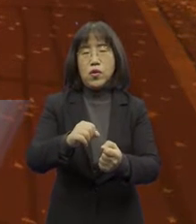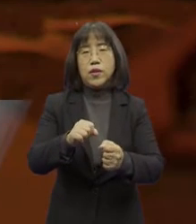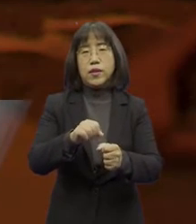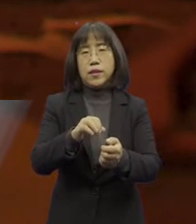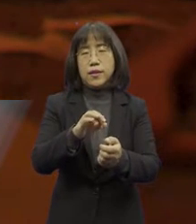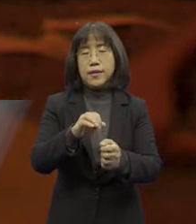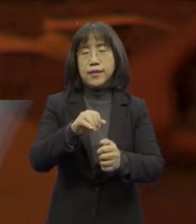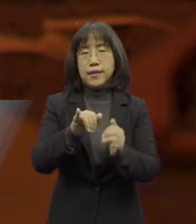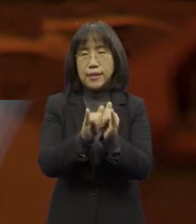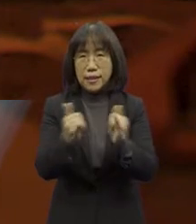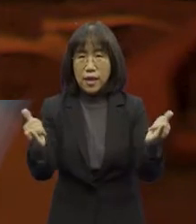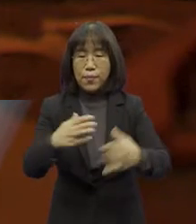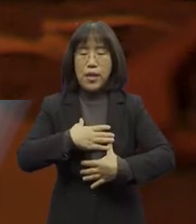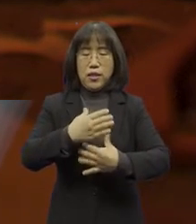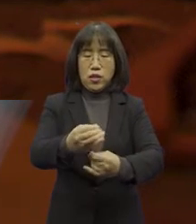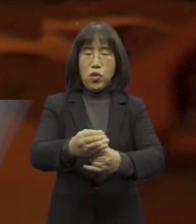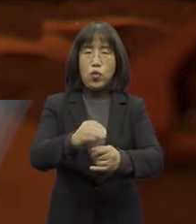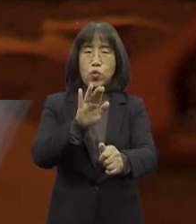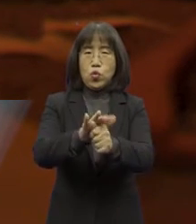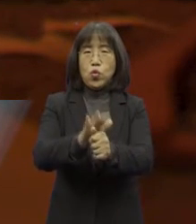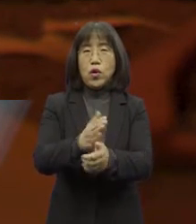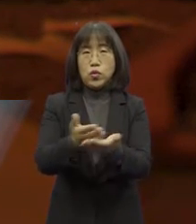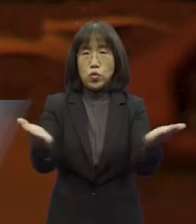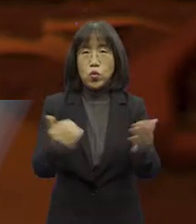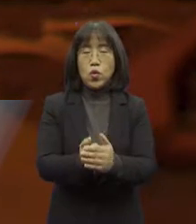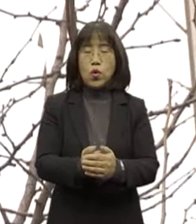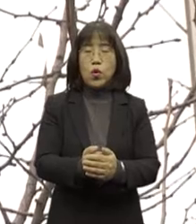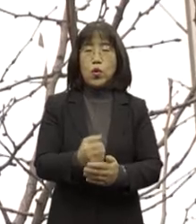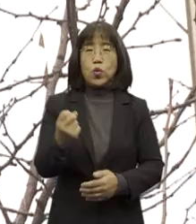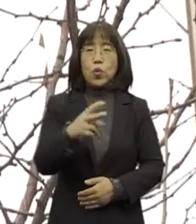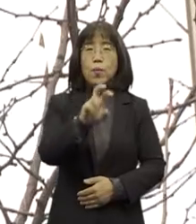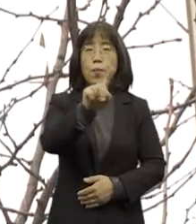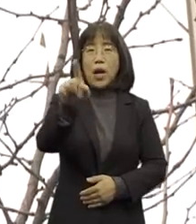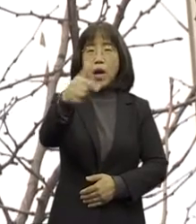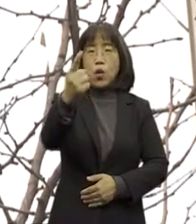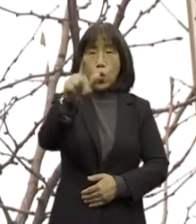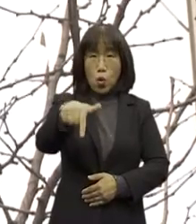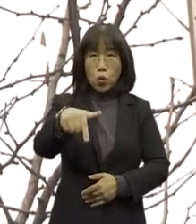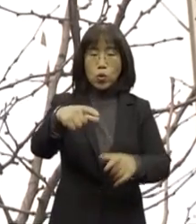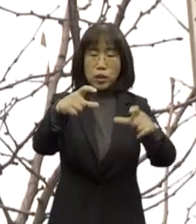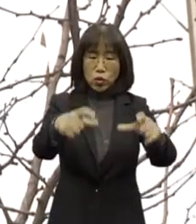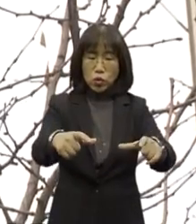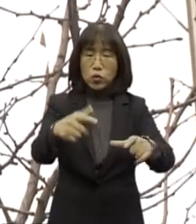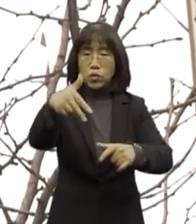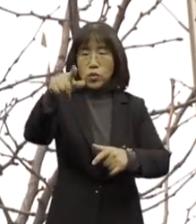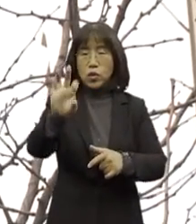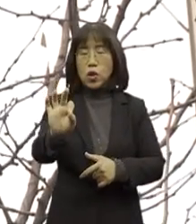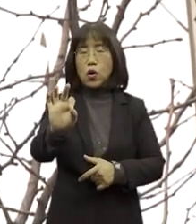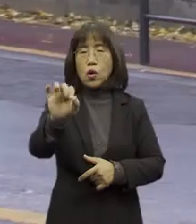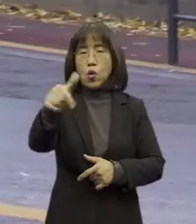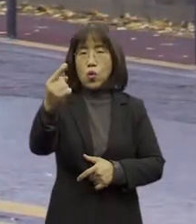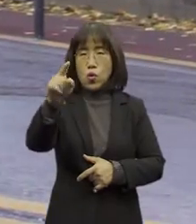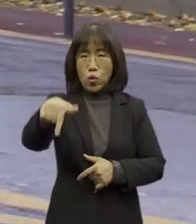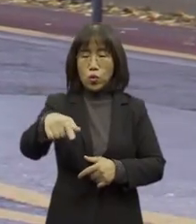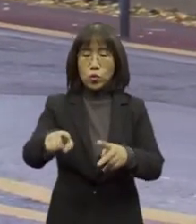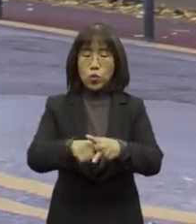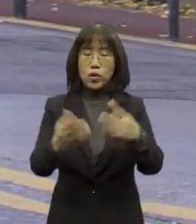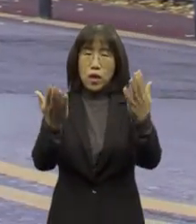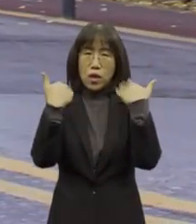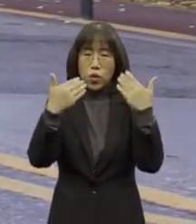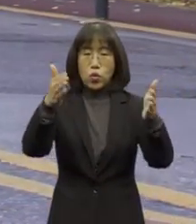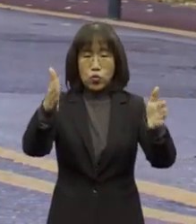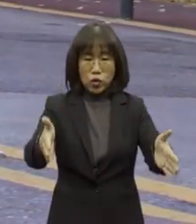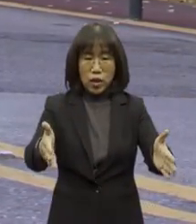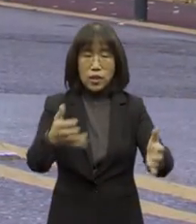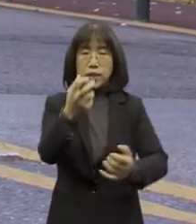챙겼습니다. 또 교통량이 점점 증가하는 마곡지구와 안전에 취약한 전곡초등학교 구간에는